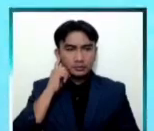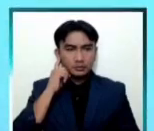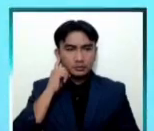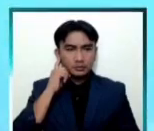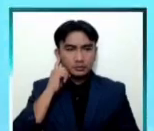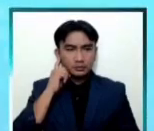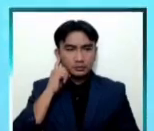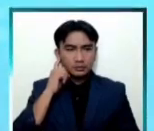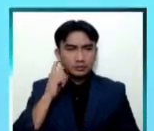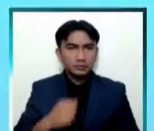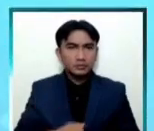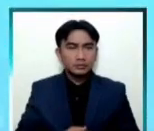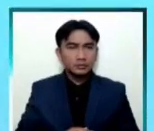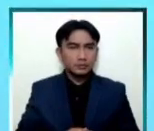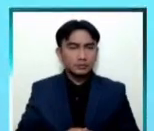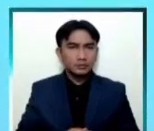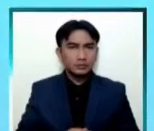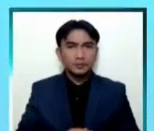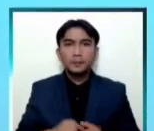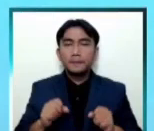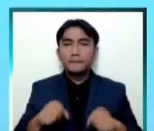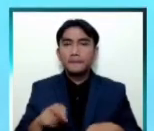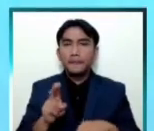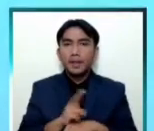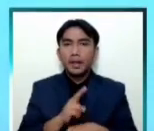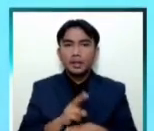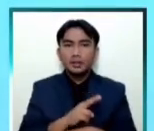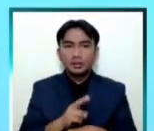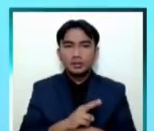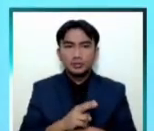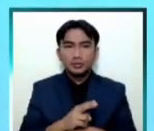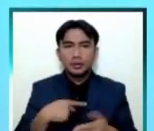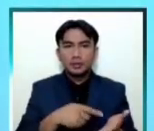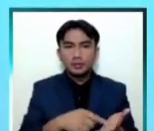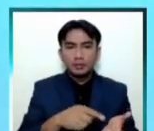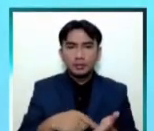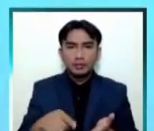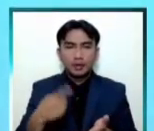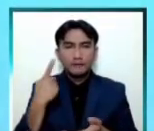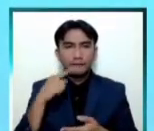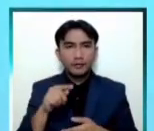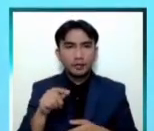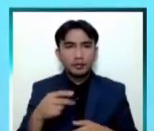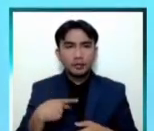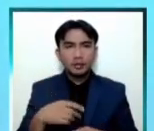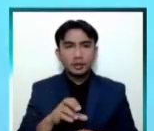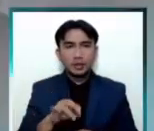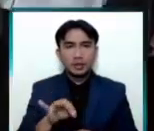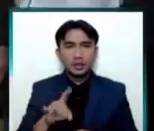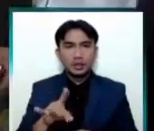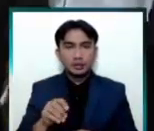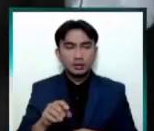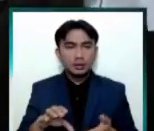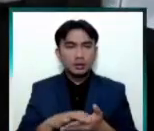Pwede na magamit pambayad sa mga public utility vehicle ang mga prepaid at credit contactless cards ng Land Bank. Pero para